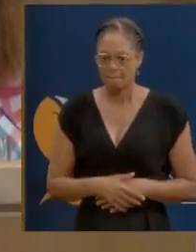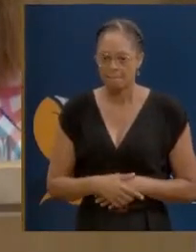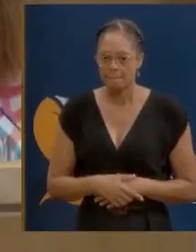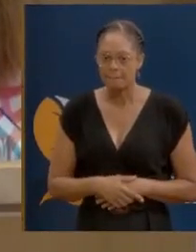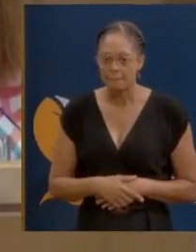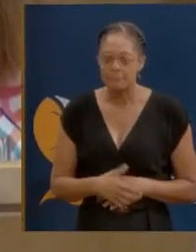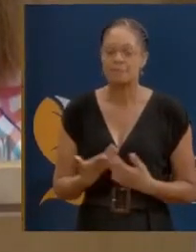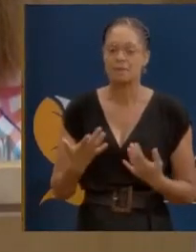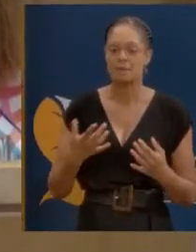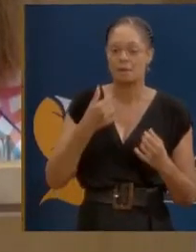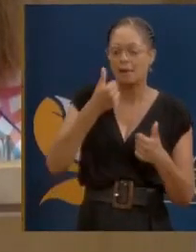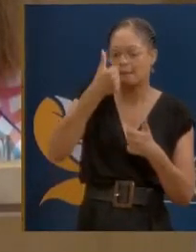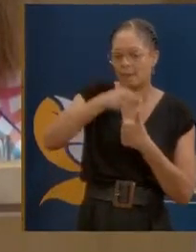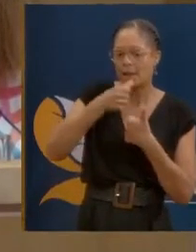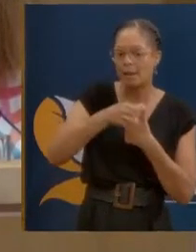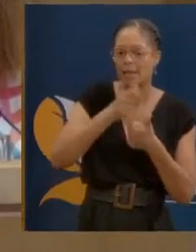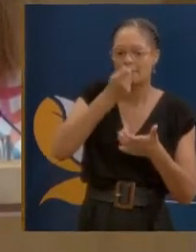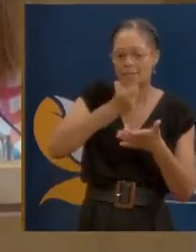l'octroi de mer,